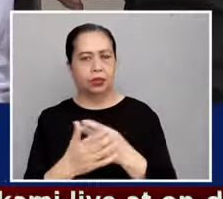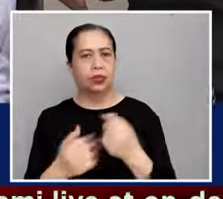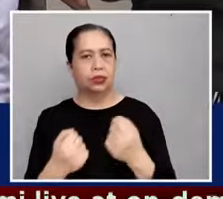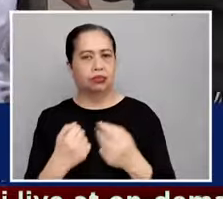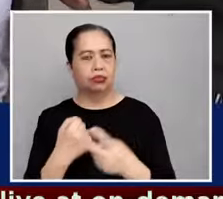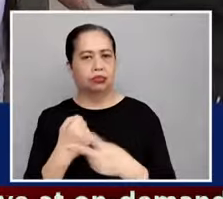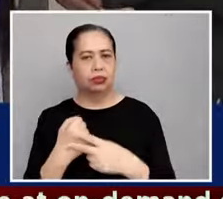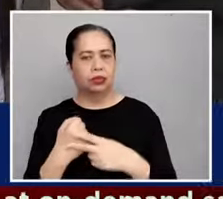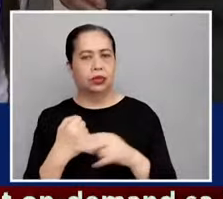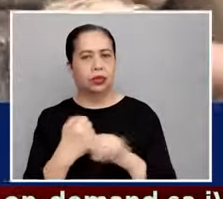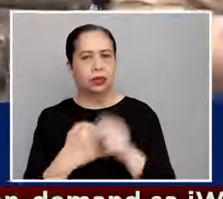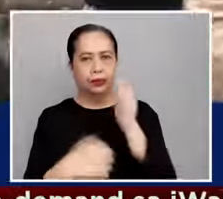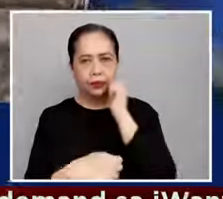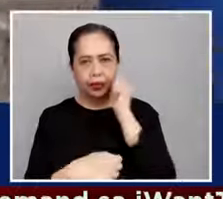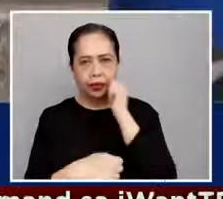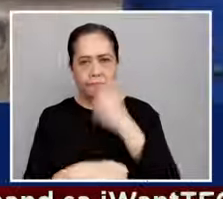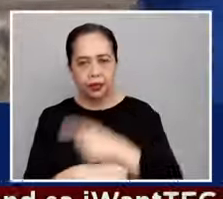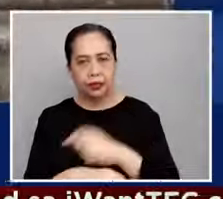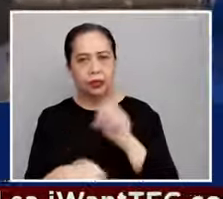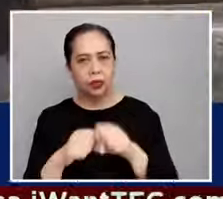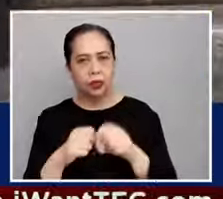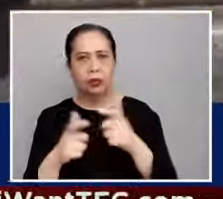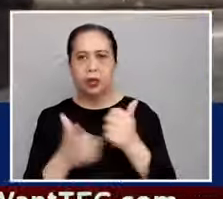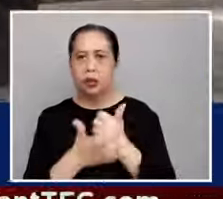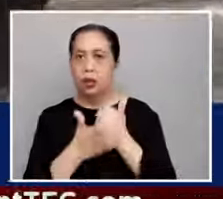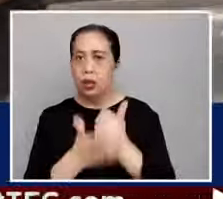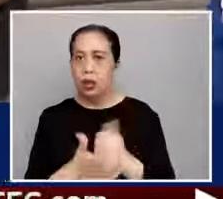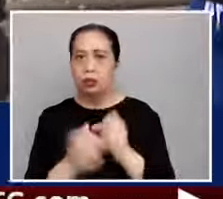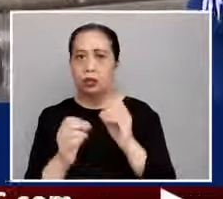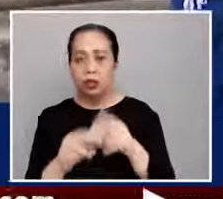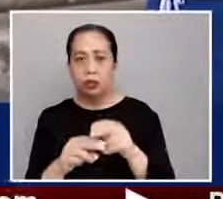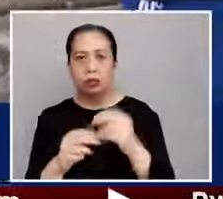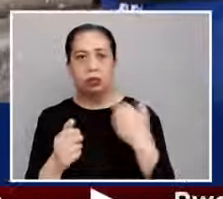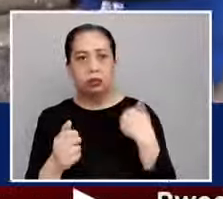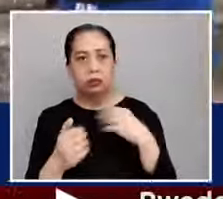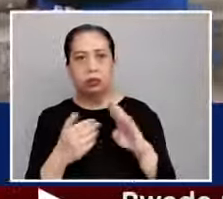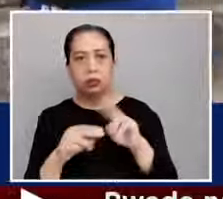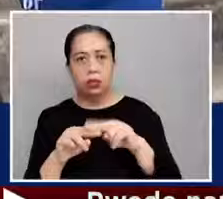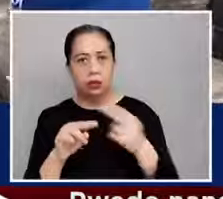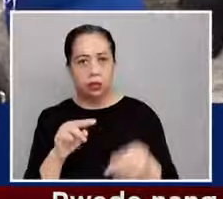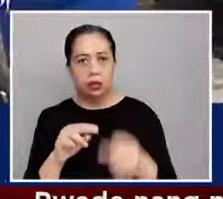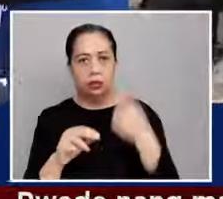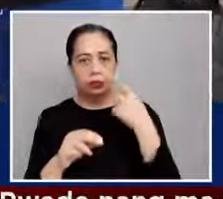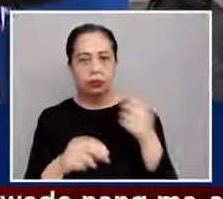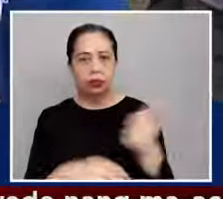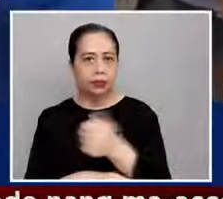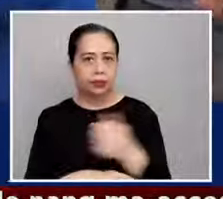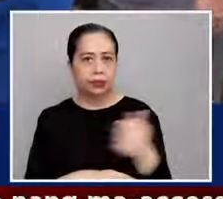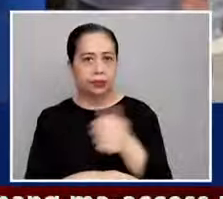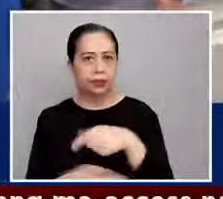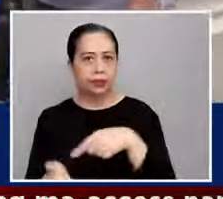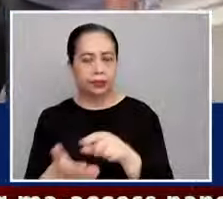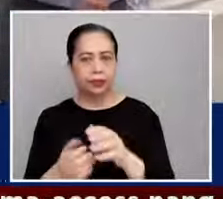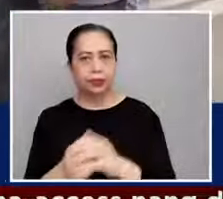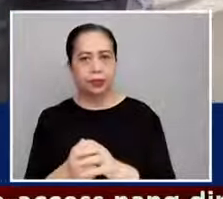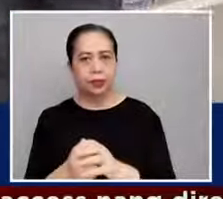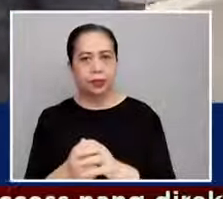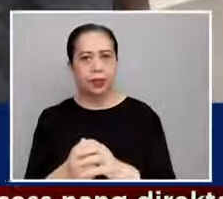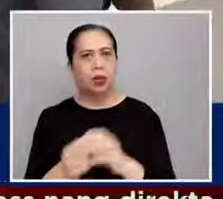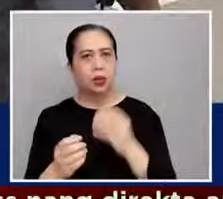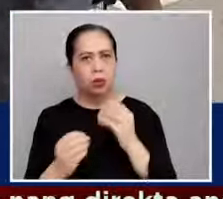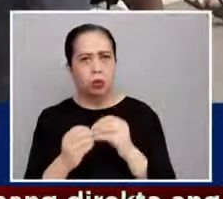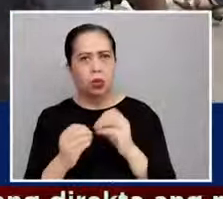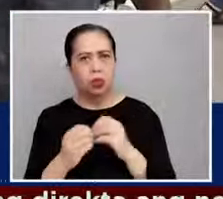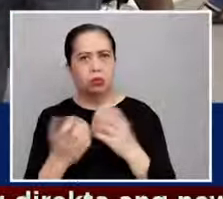sa jeep kada araw, kaya malaking tulong kung magkakaroon ng diskwento sa pamasahe. Mas magaan ma'am sa bulsa